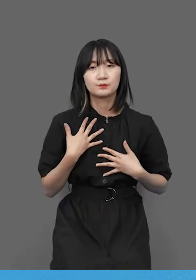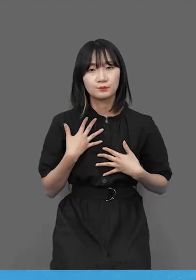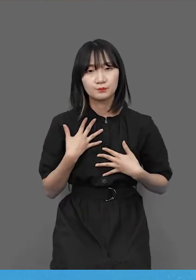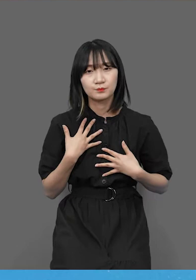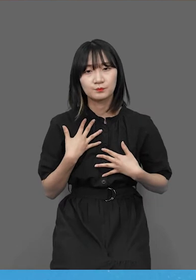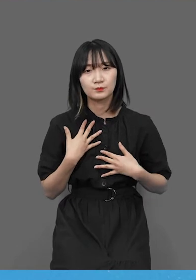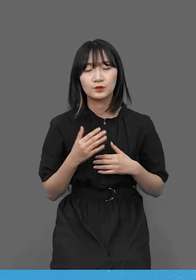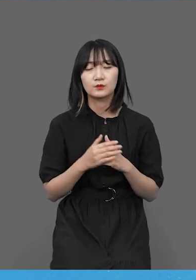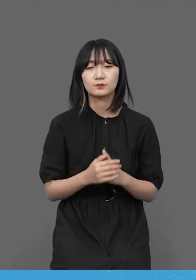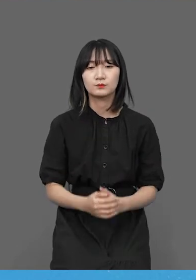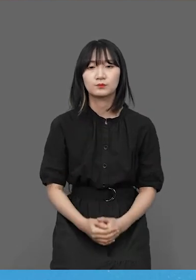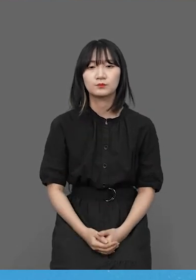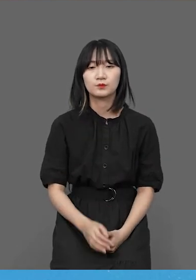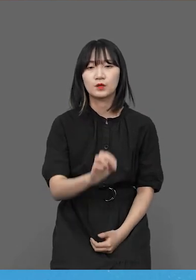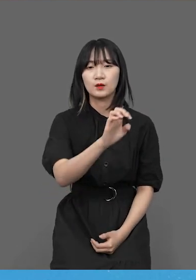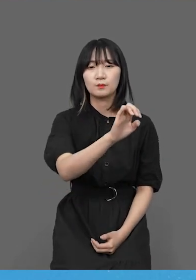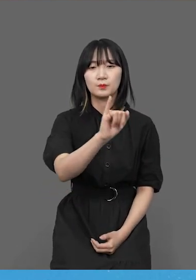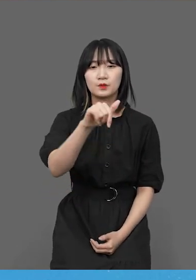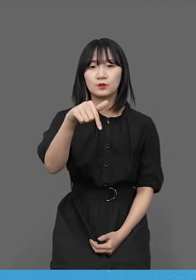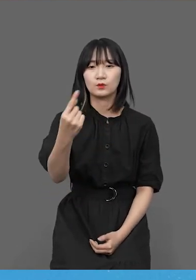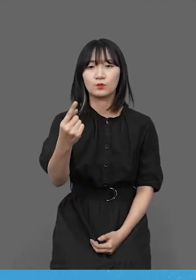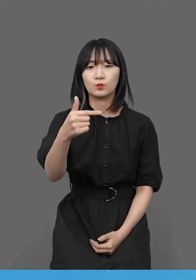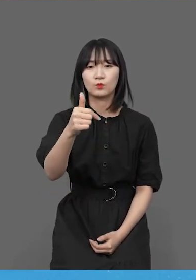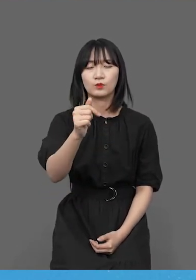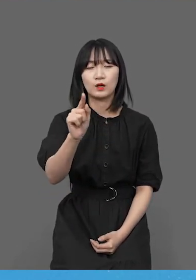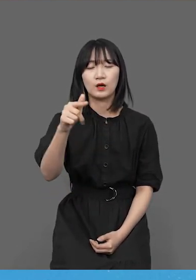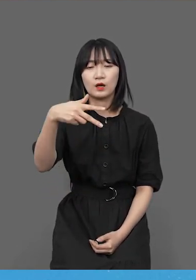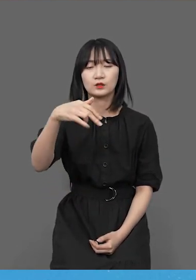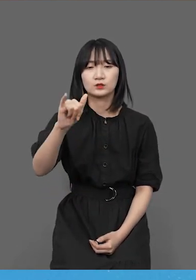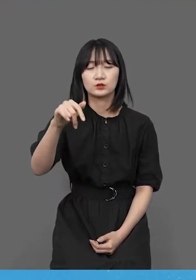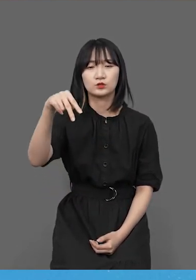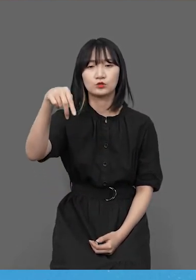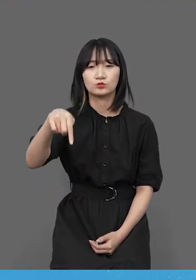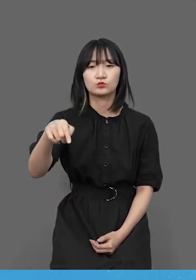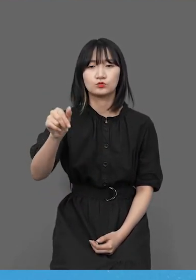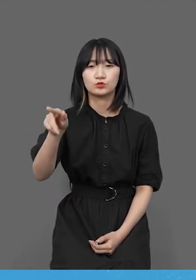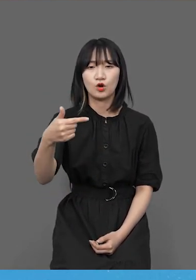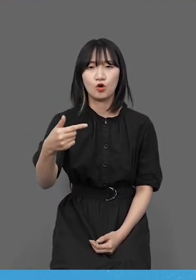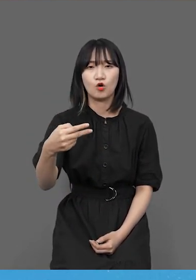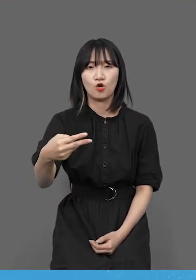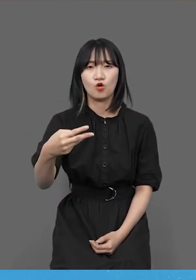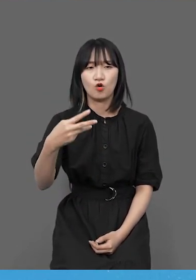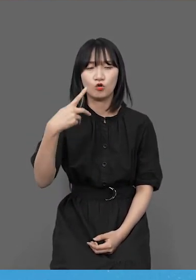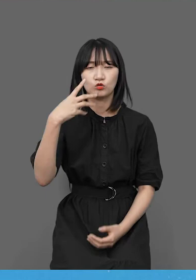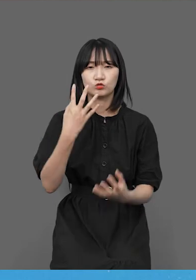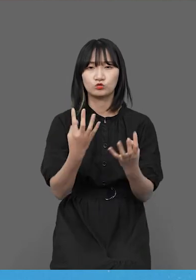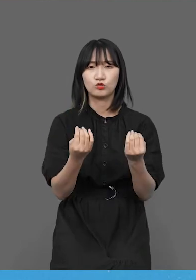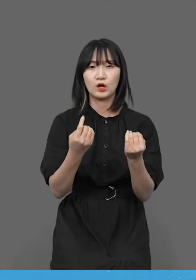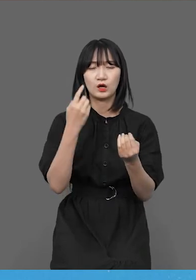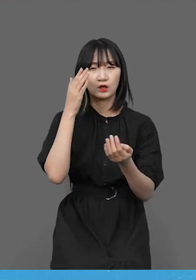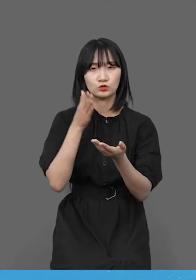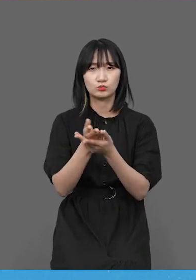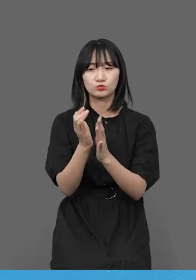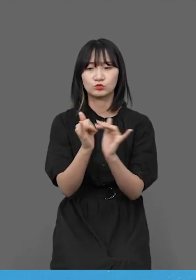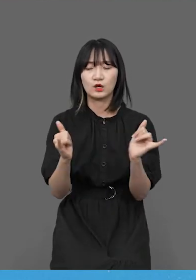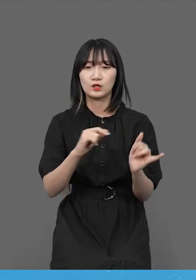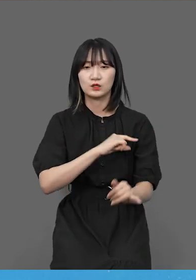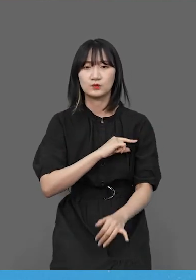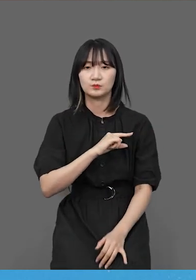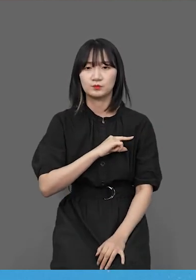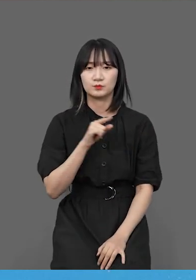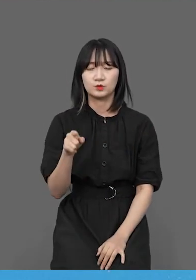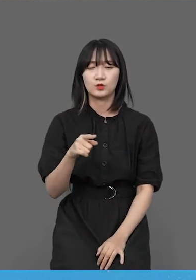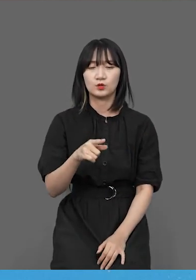피보나치 수열이라는 게 있어요. 피보나치라는 것은 이제 이탈리아의 수학자 이름입니다. 굉장히 오래전 수학자. 이분이 뭐